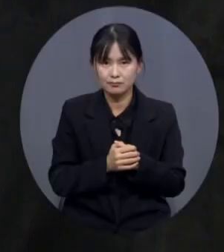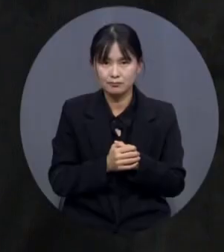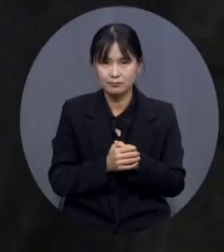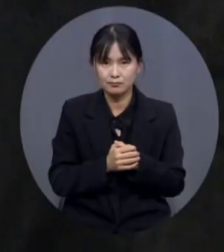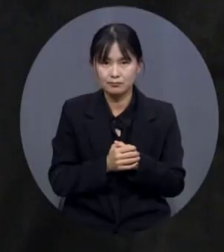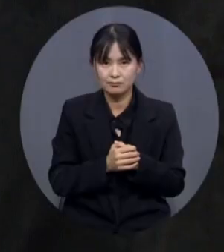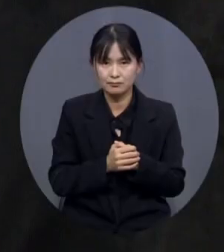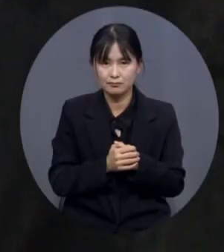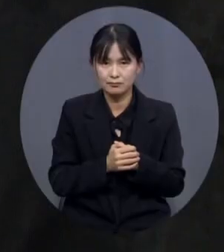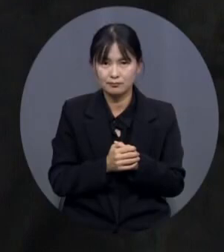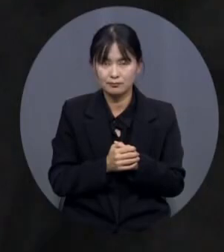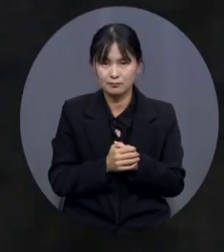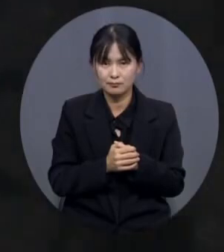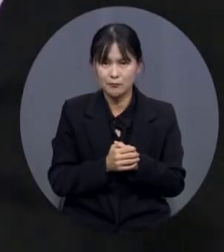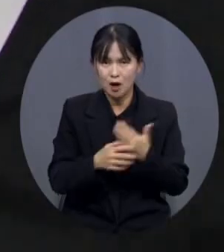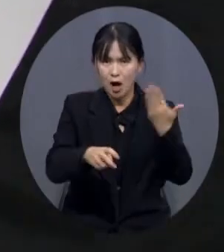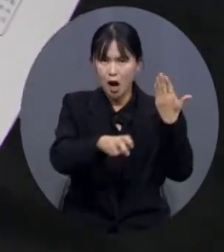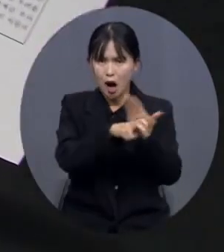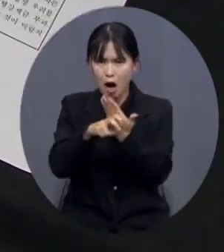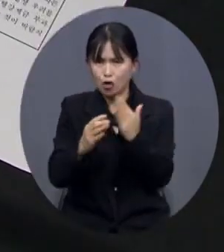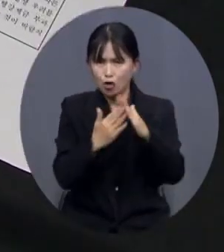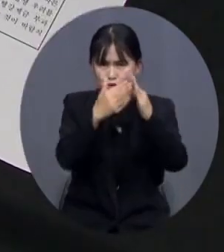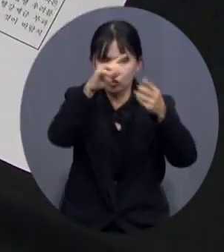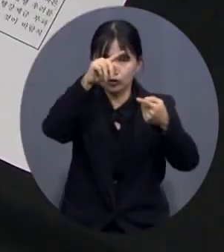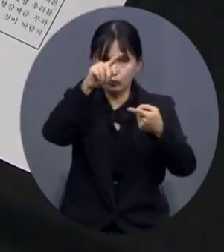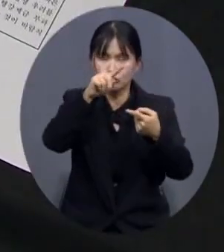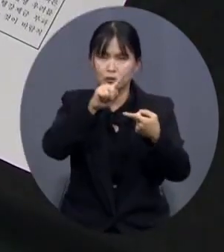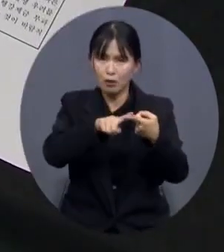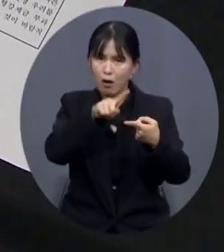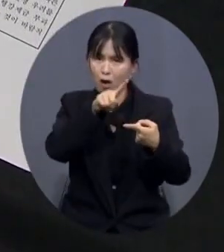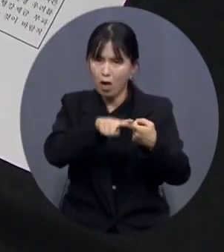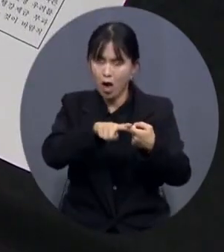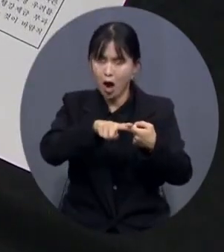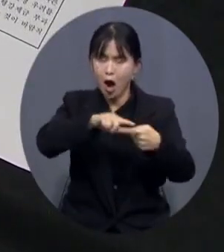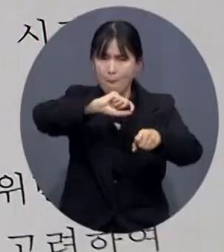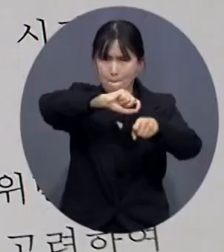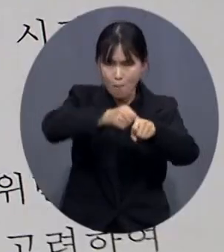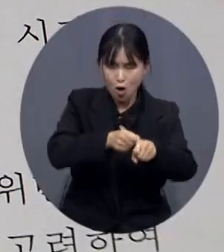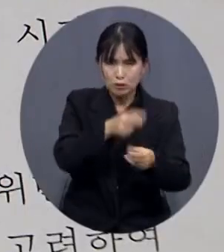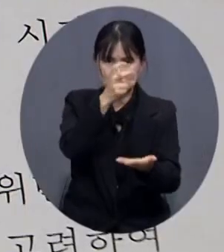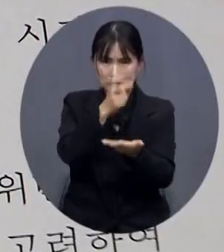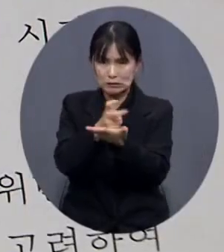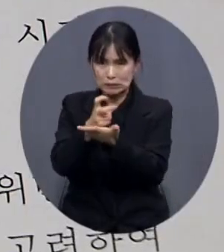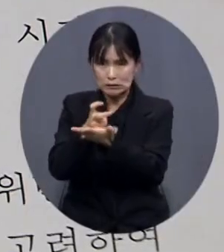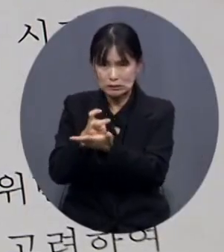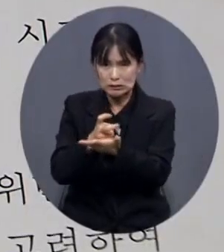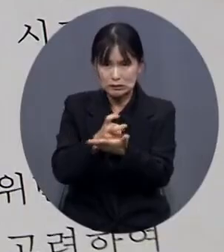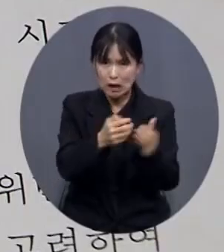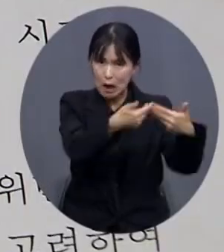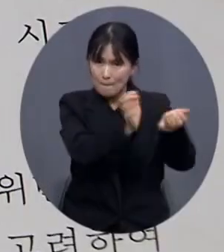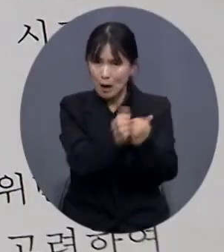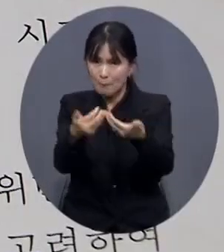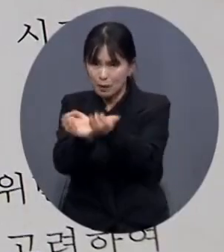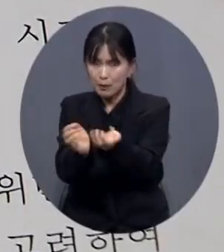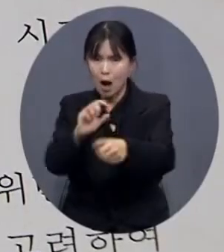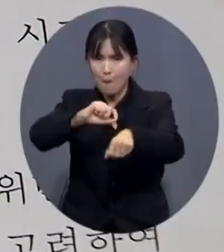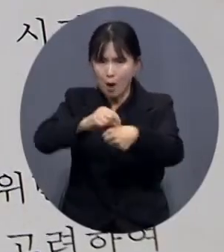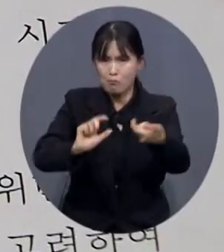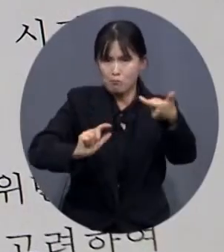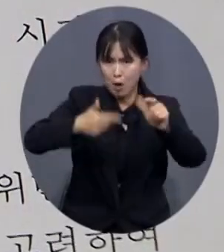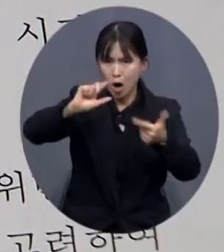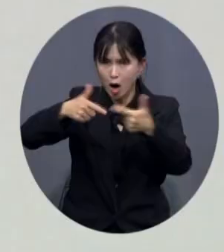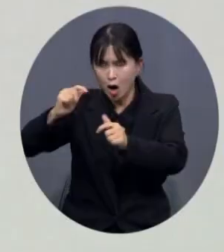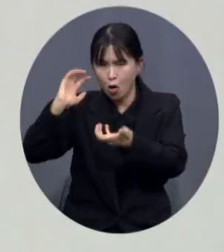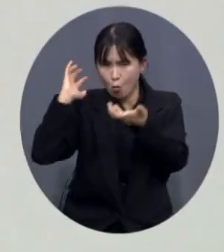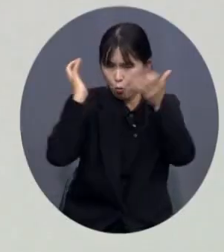취재했습니다 위건 벌칙에 대한 국토 교통부의 지침입니다 지자체별로 벌칙이 다르게 적용되는